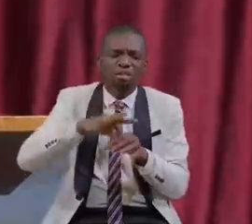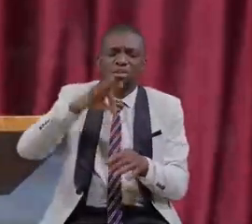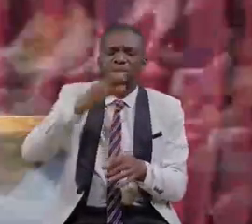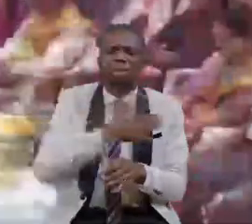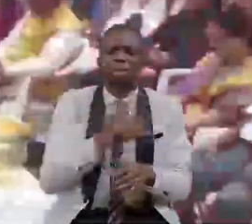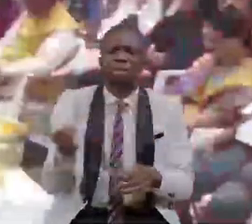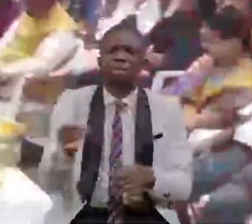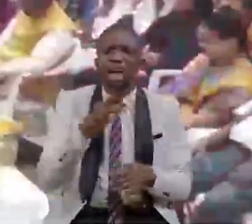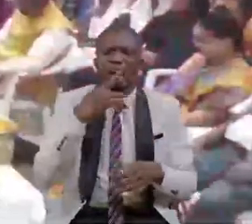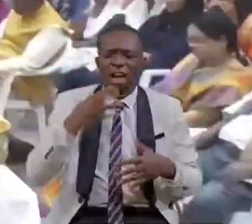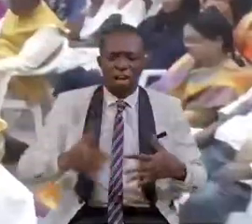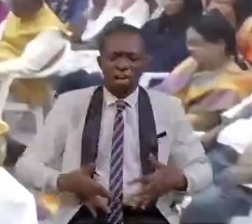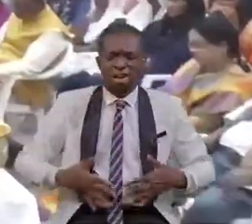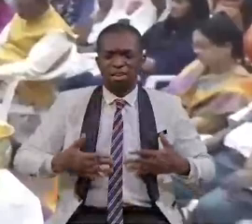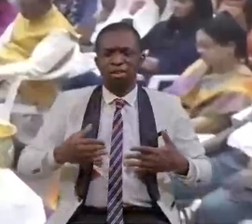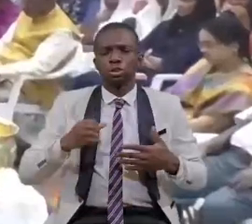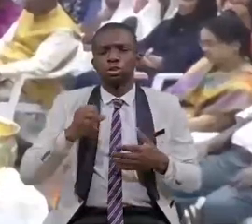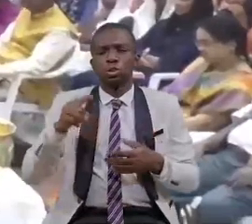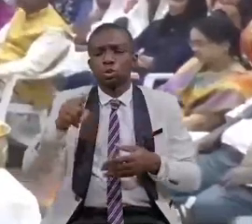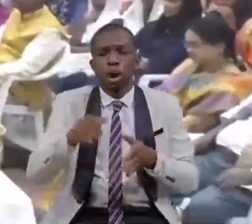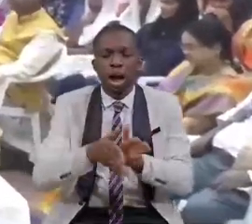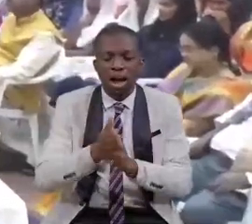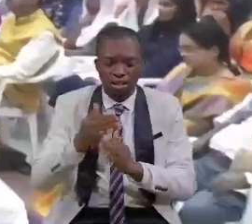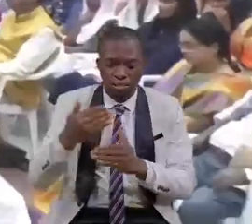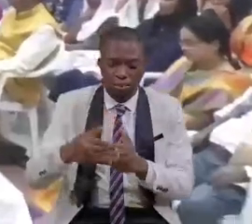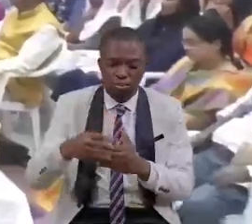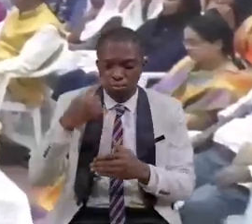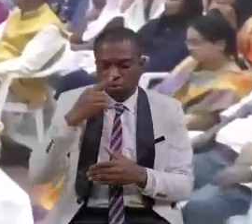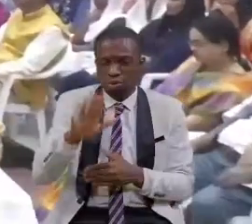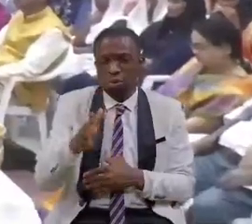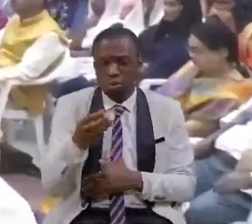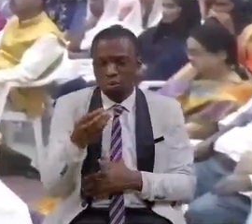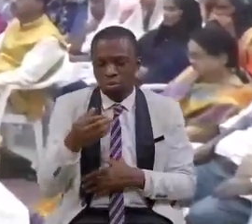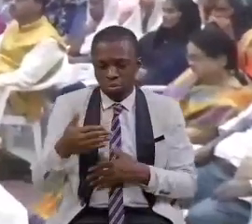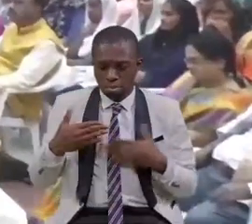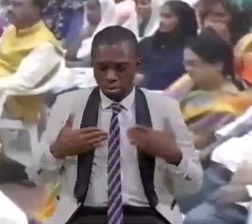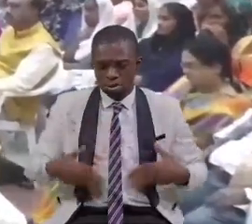Donc nous demandons le pain pour le corps, le pain pour l'âme,